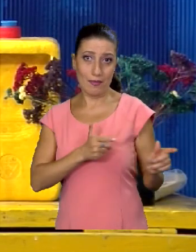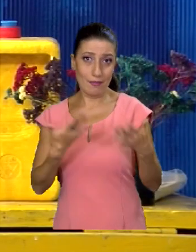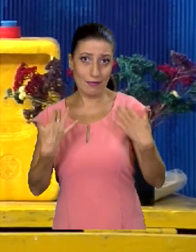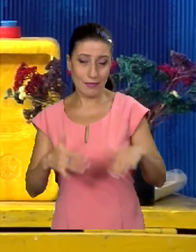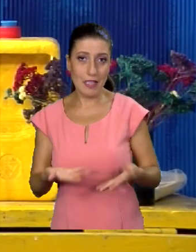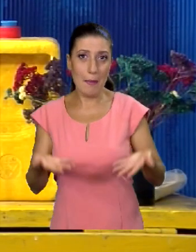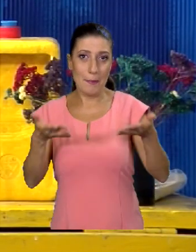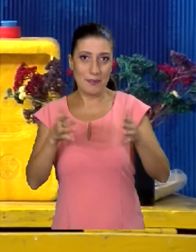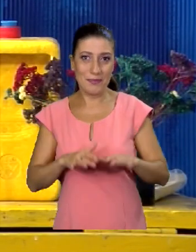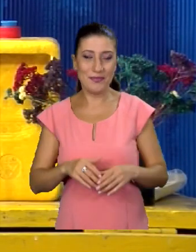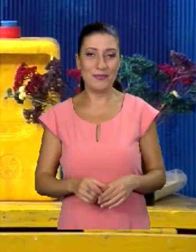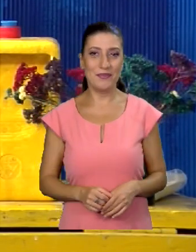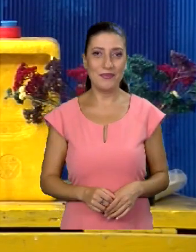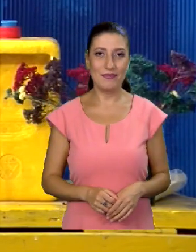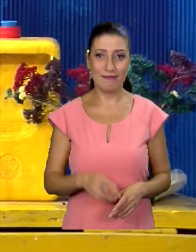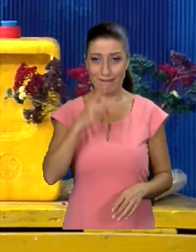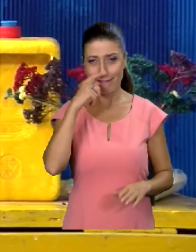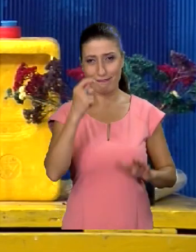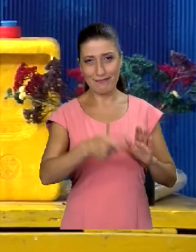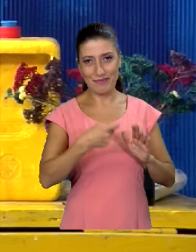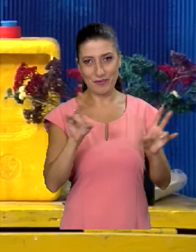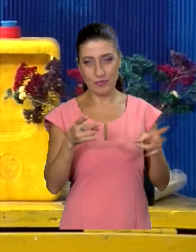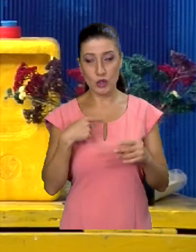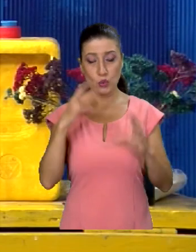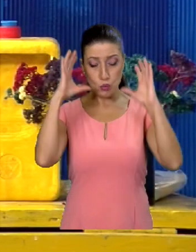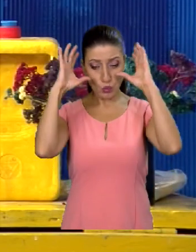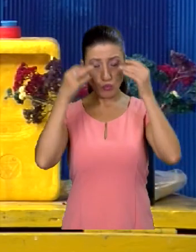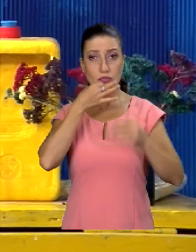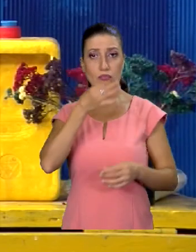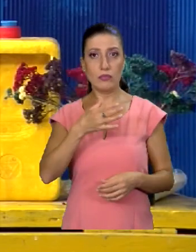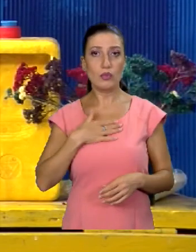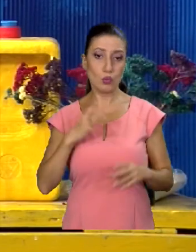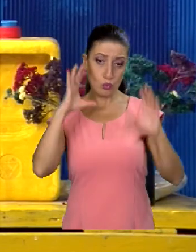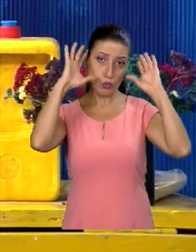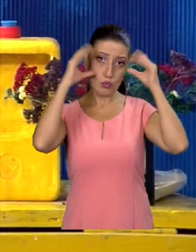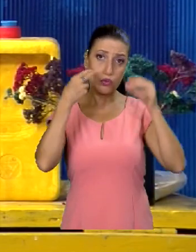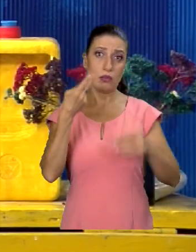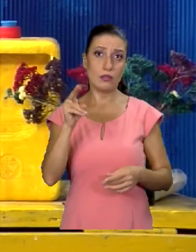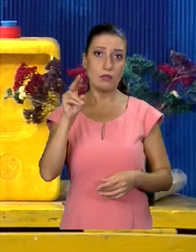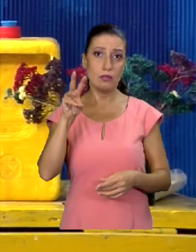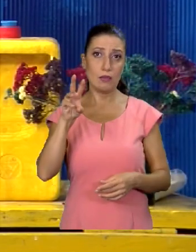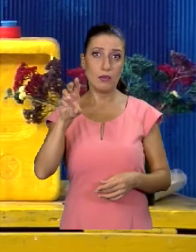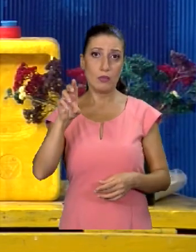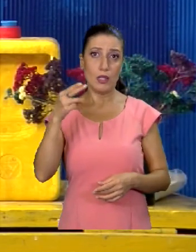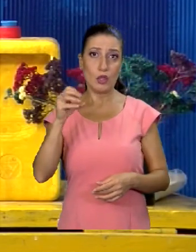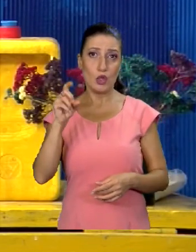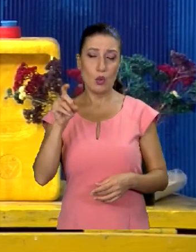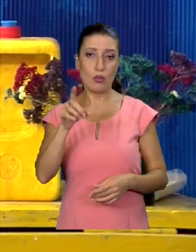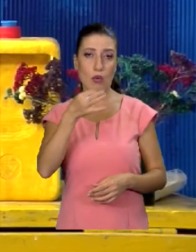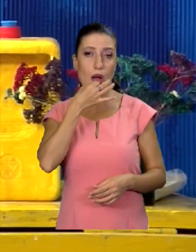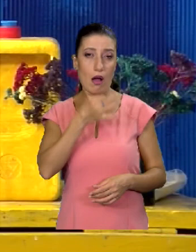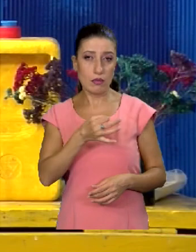արձանի կստանաս։ Ձեր մի արմող, ես լուրջ եմ։ Ես եմ լուրջ, դմբլդոխ, ասում ես դա